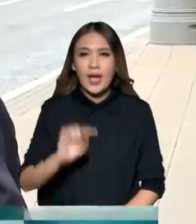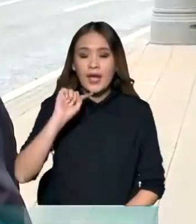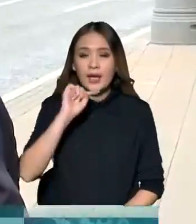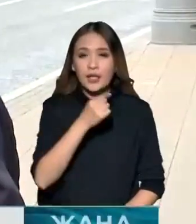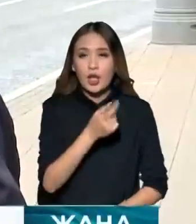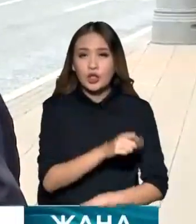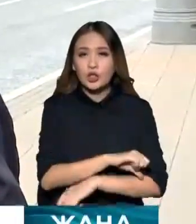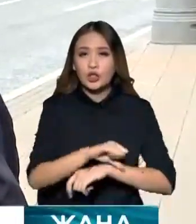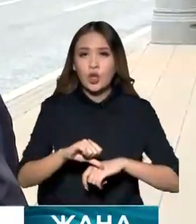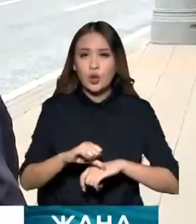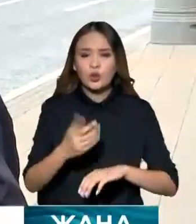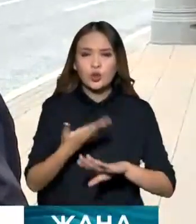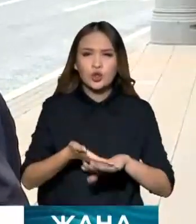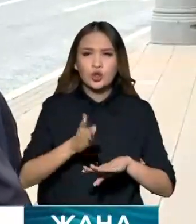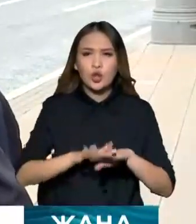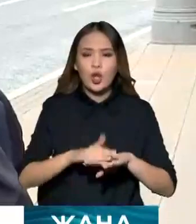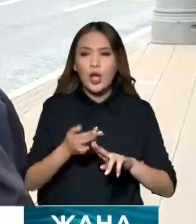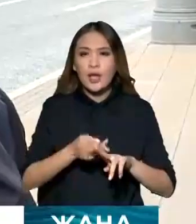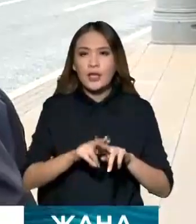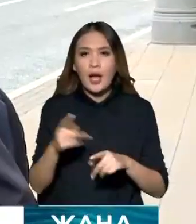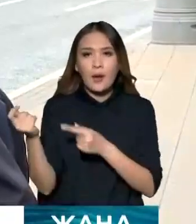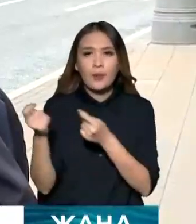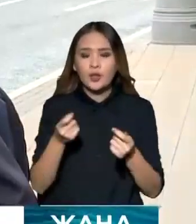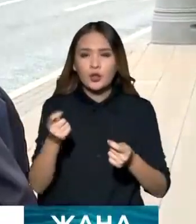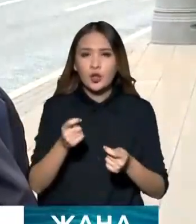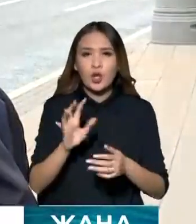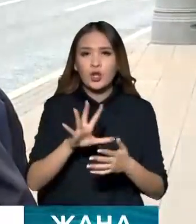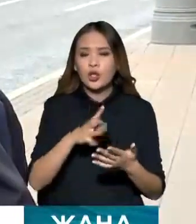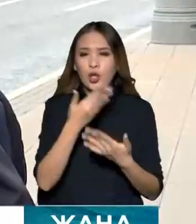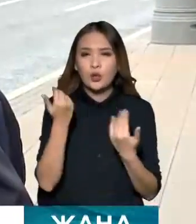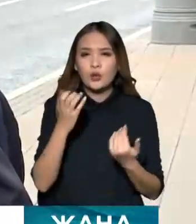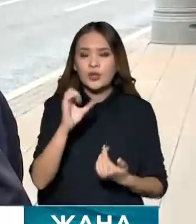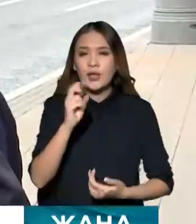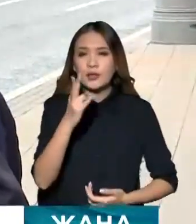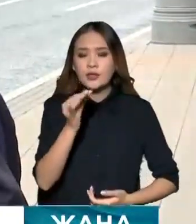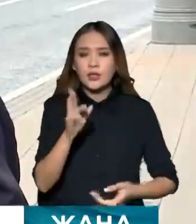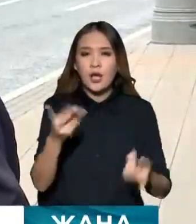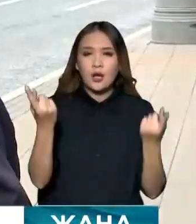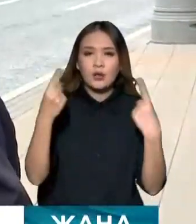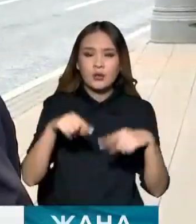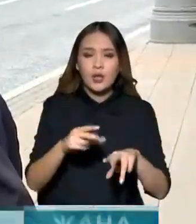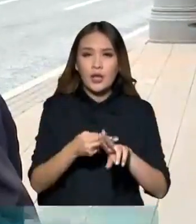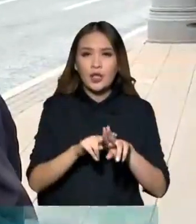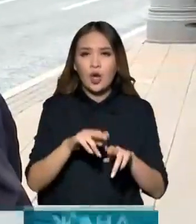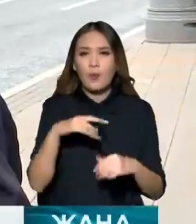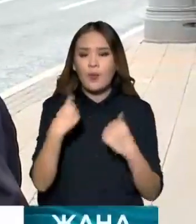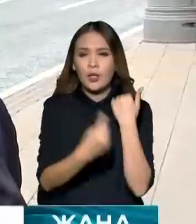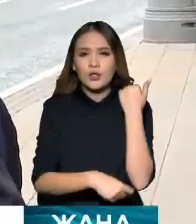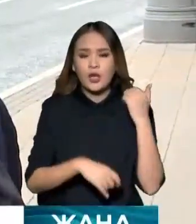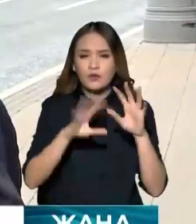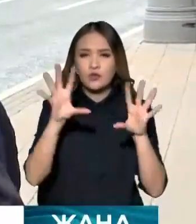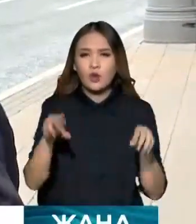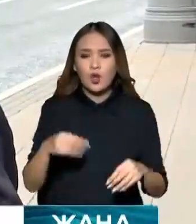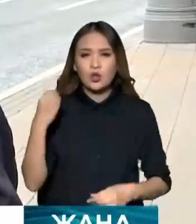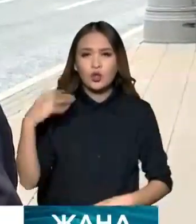Экономикалық шектеулер қиындық тудырды. Шикізат жетпейді, санкция бәріне әсер етті. Құрылыс материалдары қымбаттады.